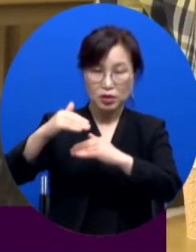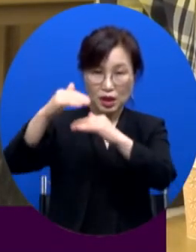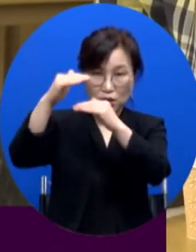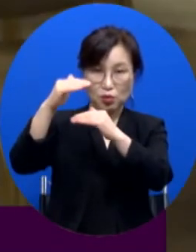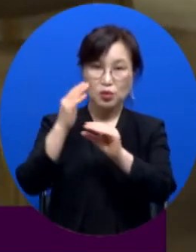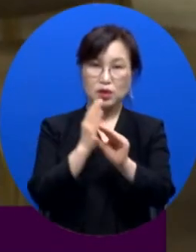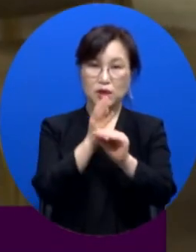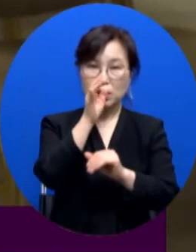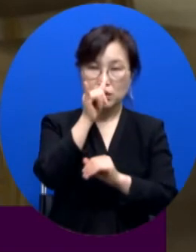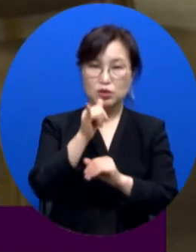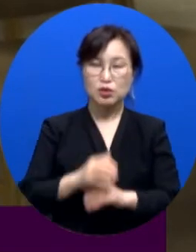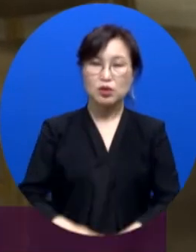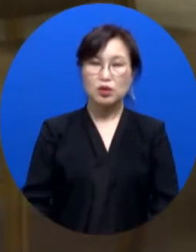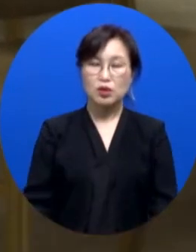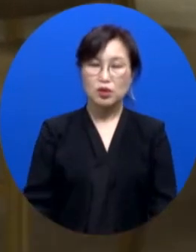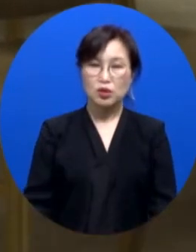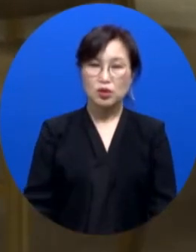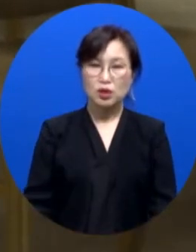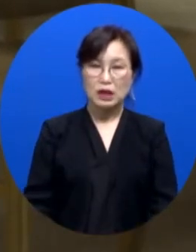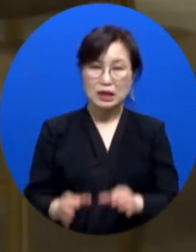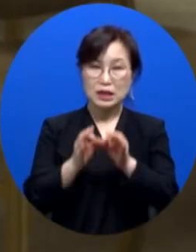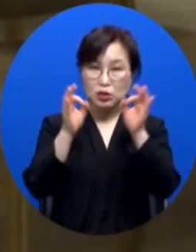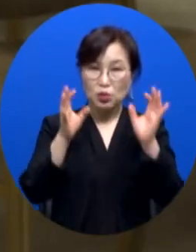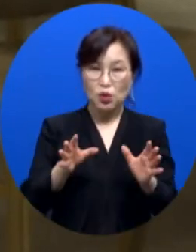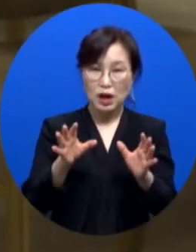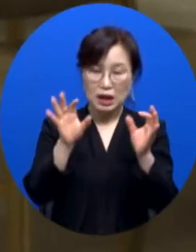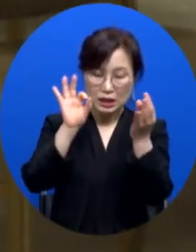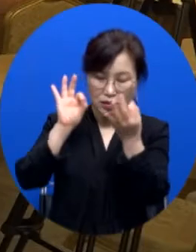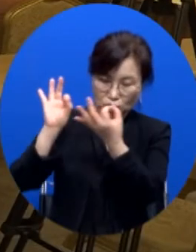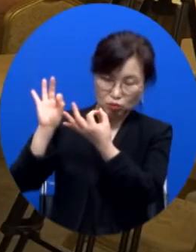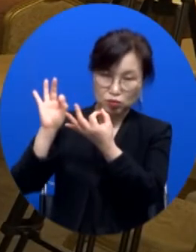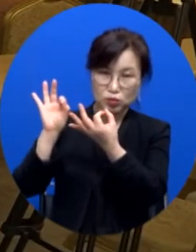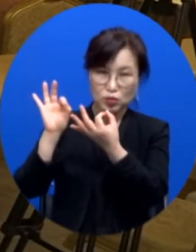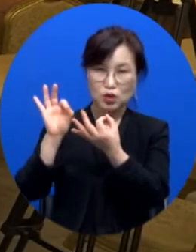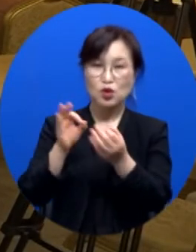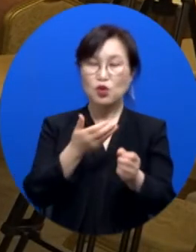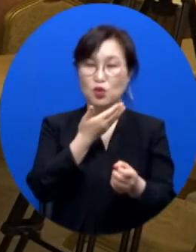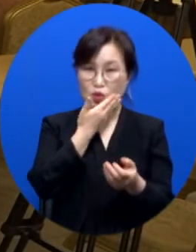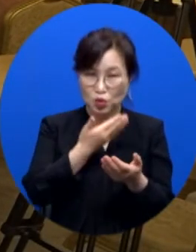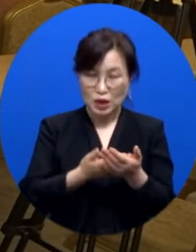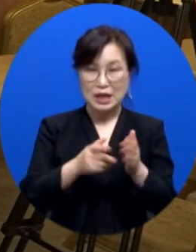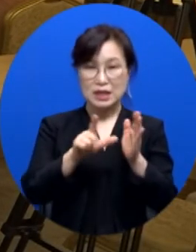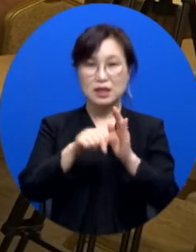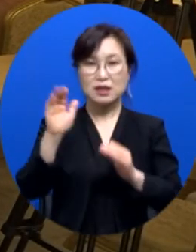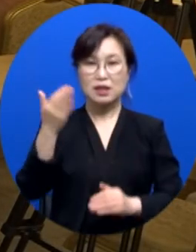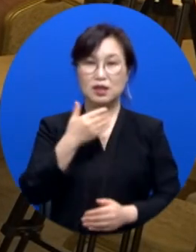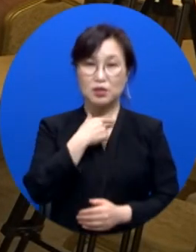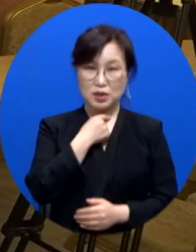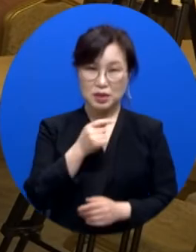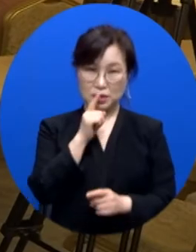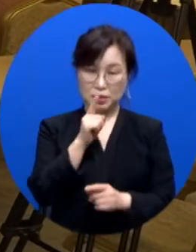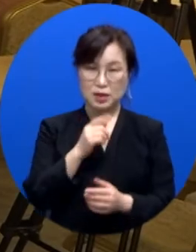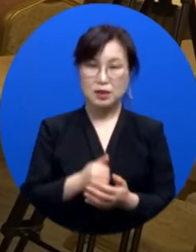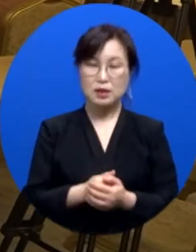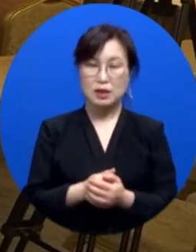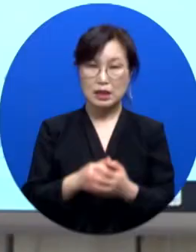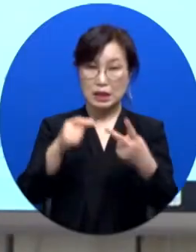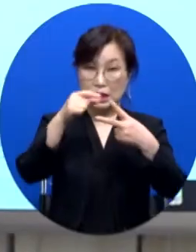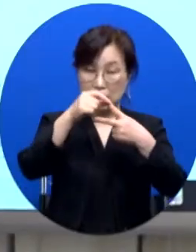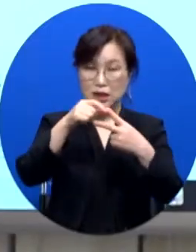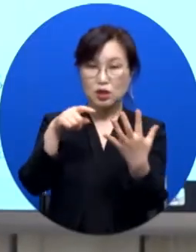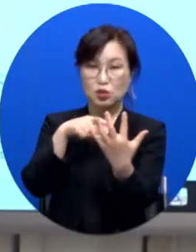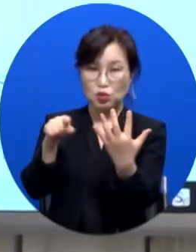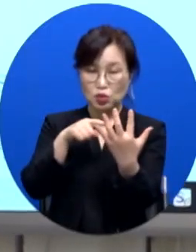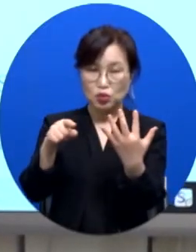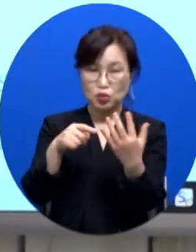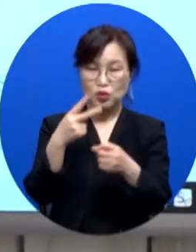되돌아보고 점검하는 귀한 시간이 되길 바란다고 밝혔습니다. 이번 2단계 선교사 재교육은 매년 2회씩 4년